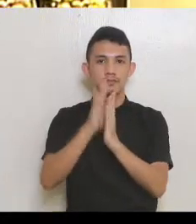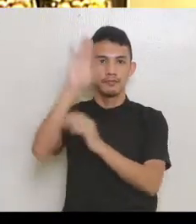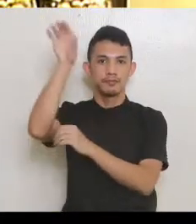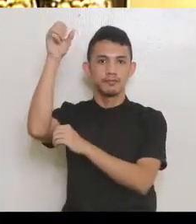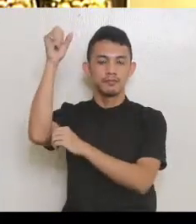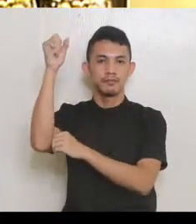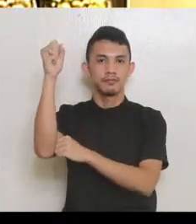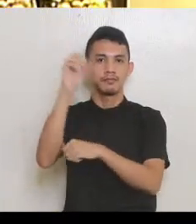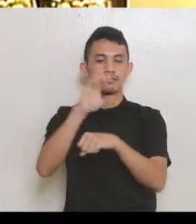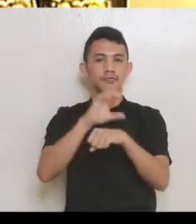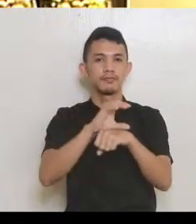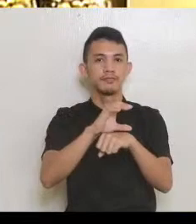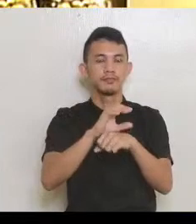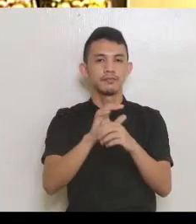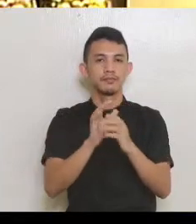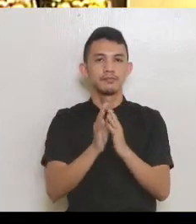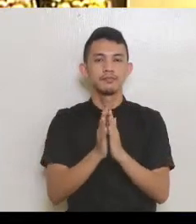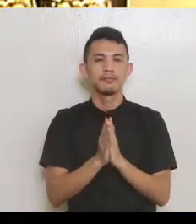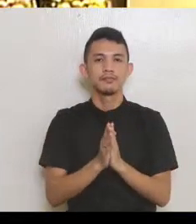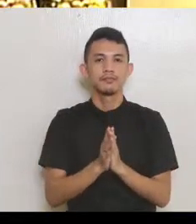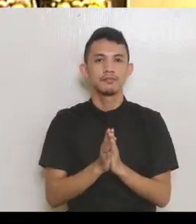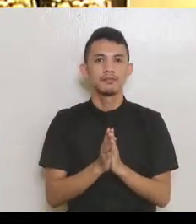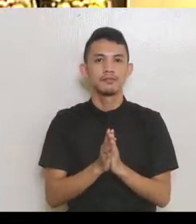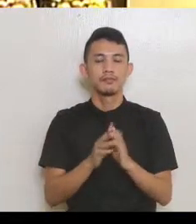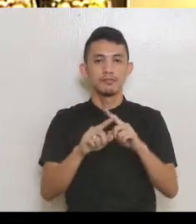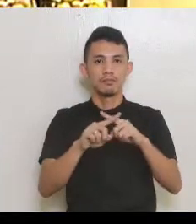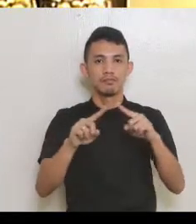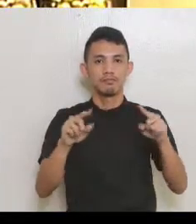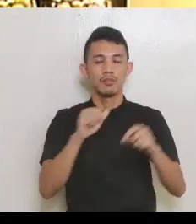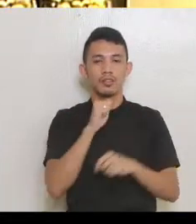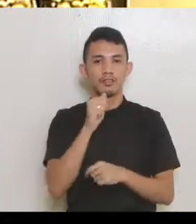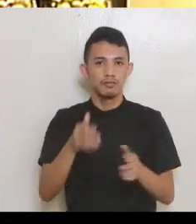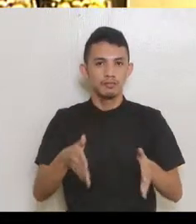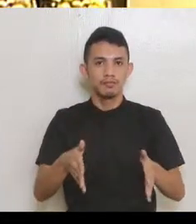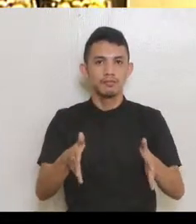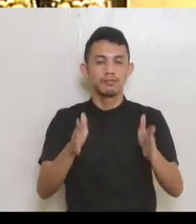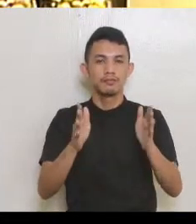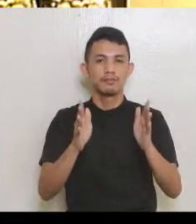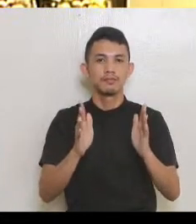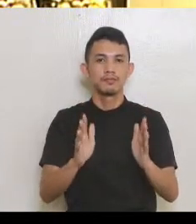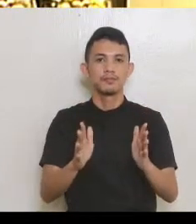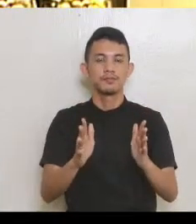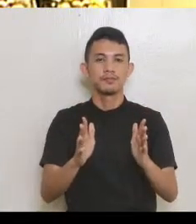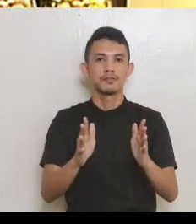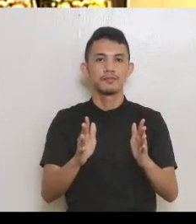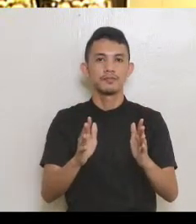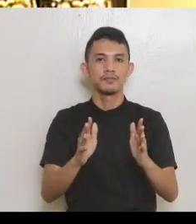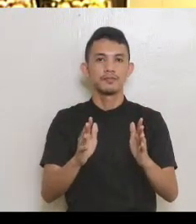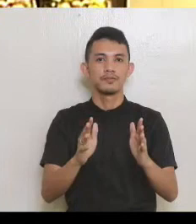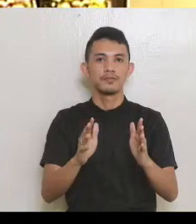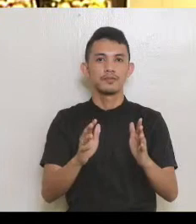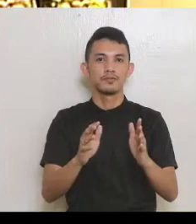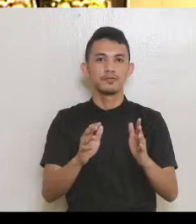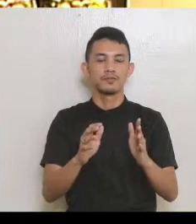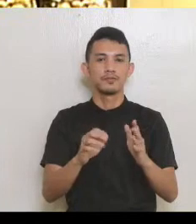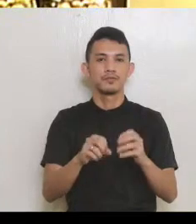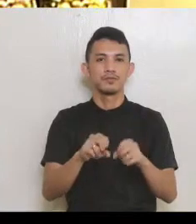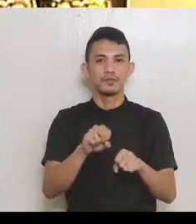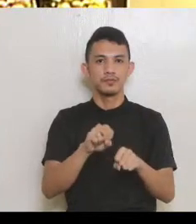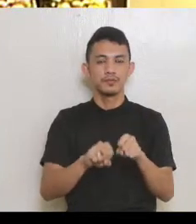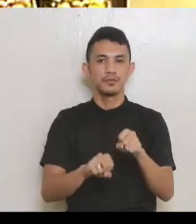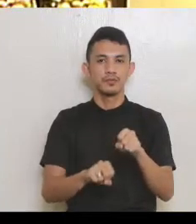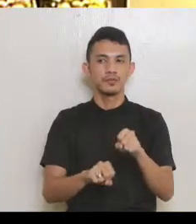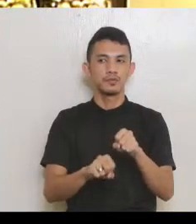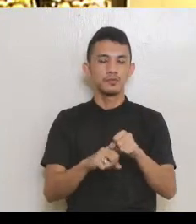Cathedral, apan dili pa man lagi itugot, mao nga live streaming paghihapon kini ato